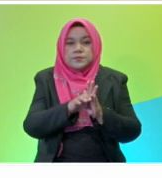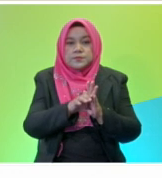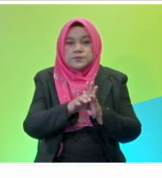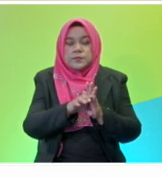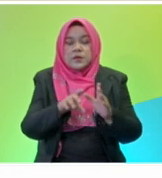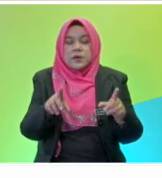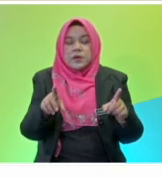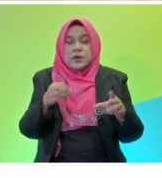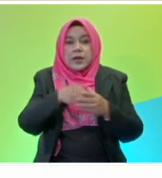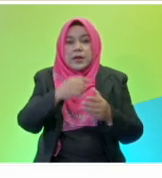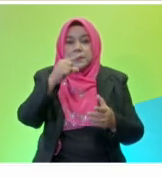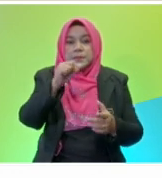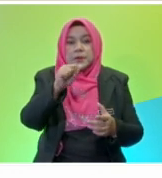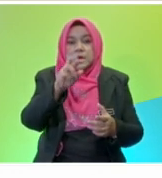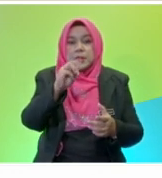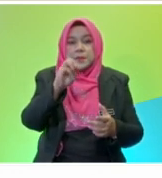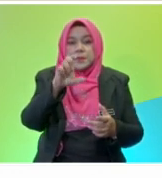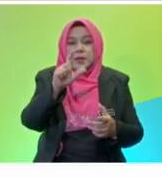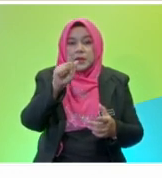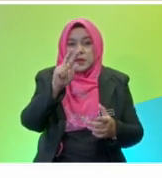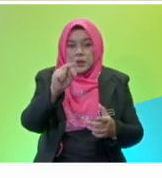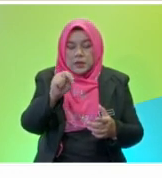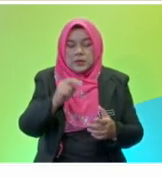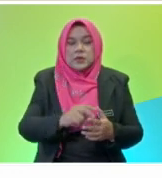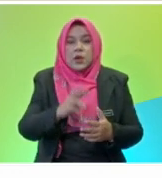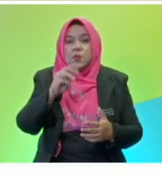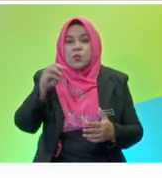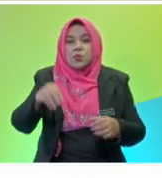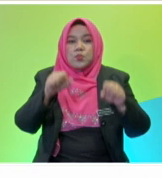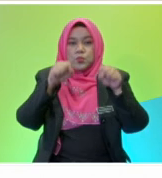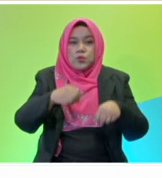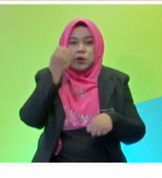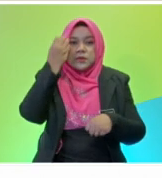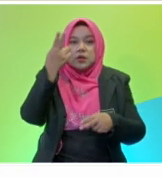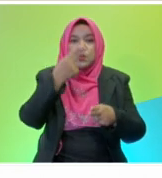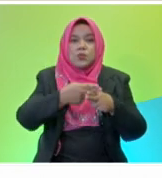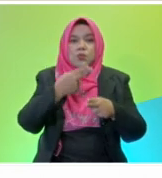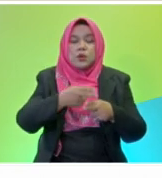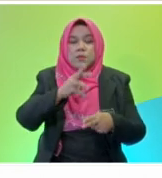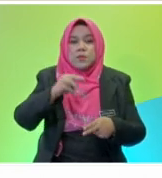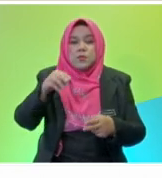Dia ada beberapa jenis alat lah yang paling murid itu boleh pakai tahu nama Mungkin